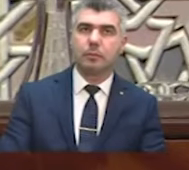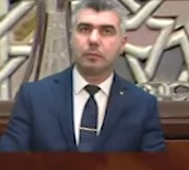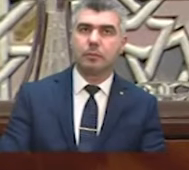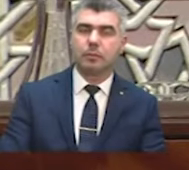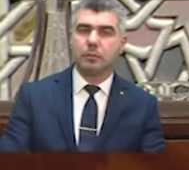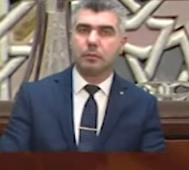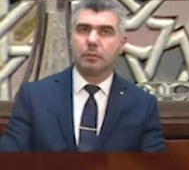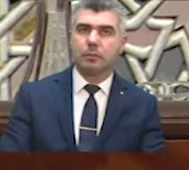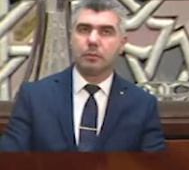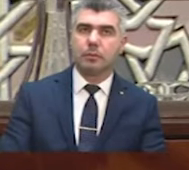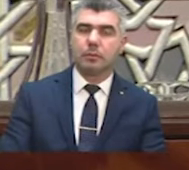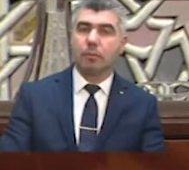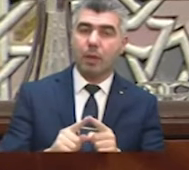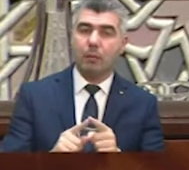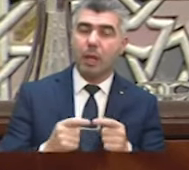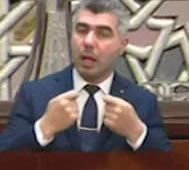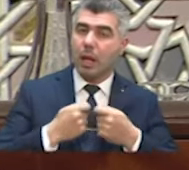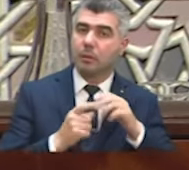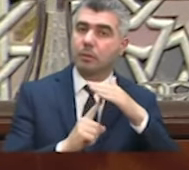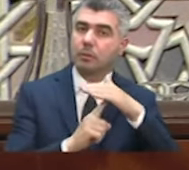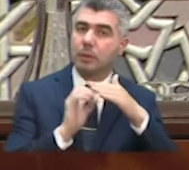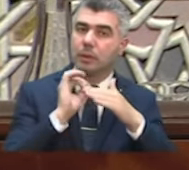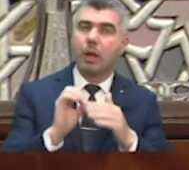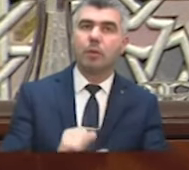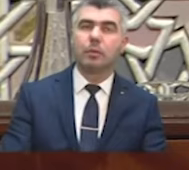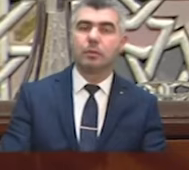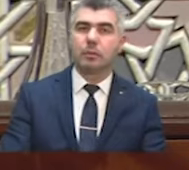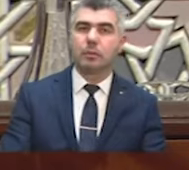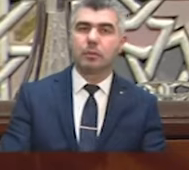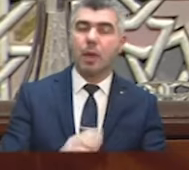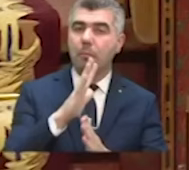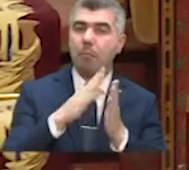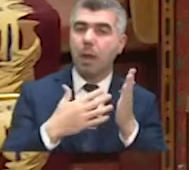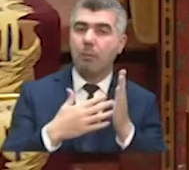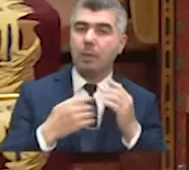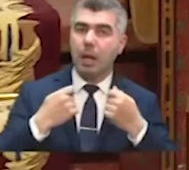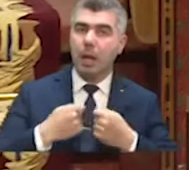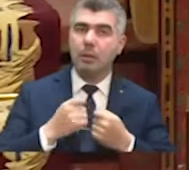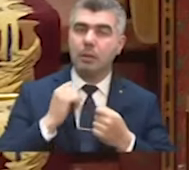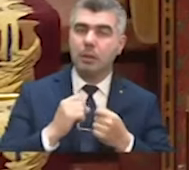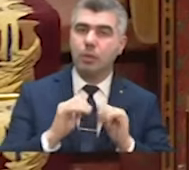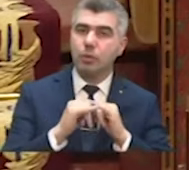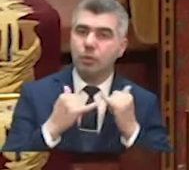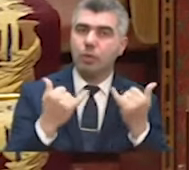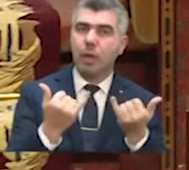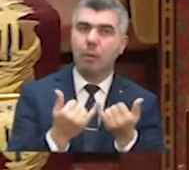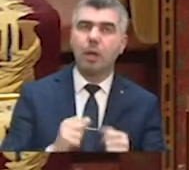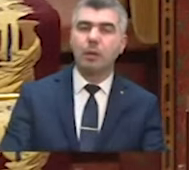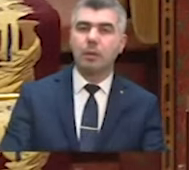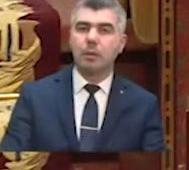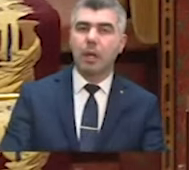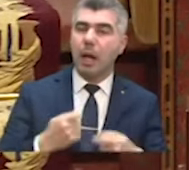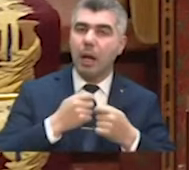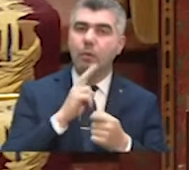من فضلكم السيدات والسادة النواب خلوا السيد الرئيس يكمل، ديروا لنا برمجة السيد الرئيس ديال جلسات ديال